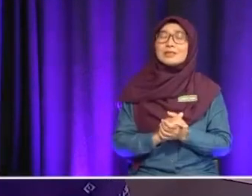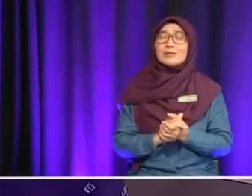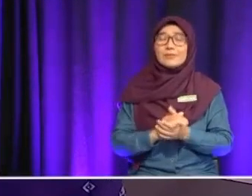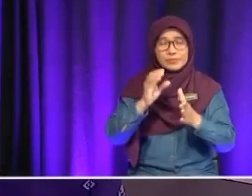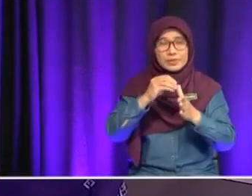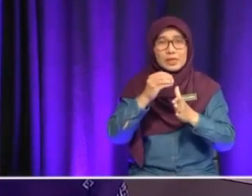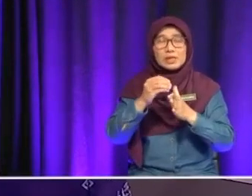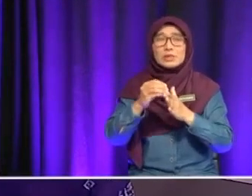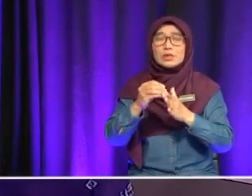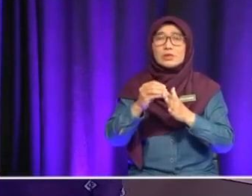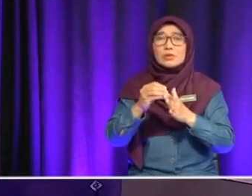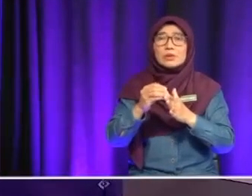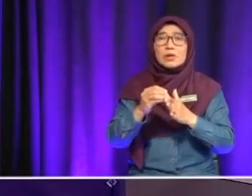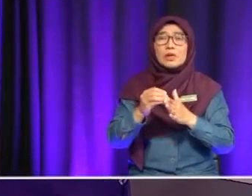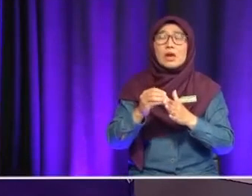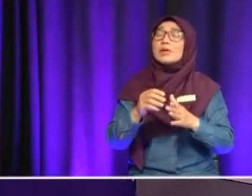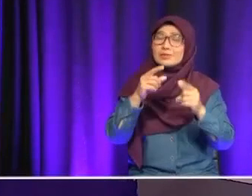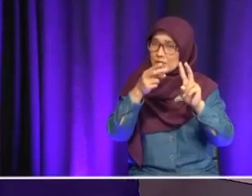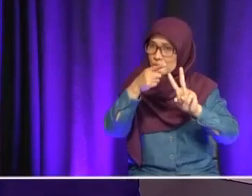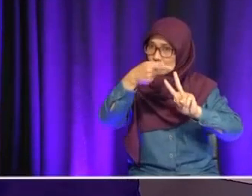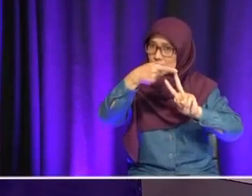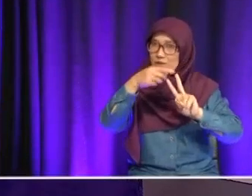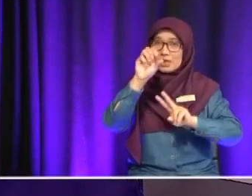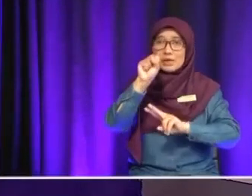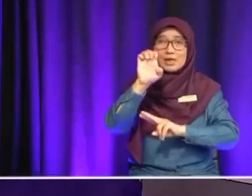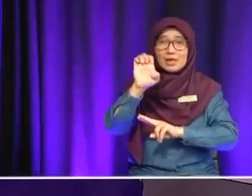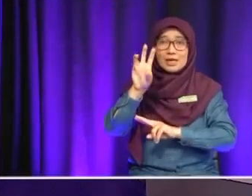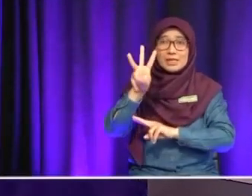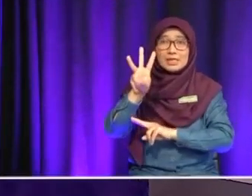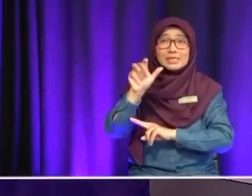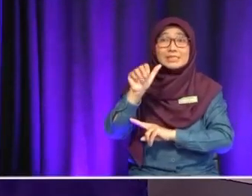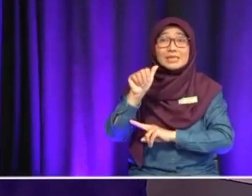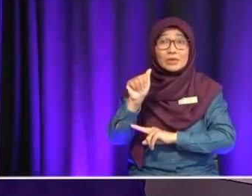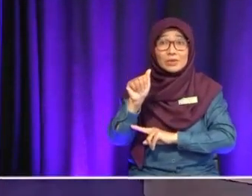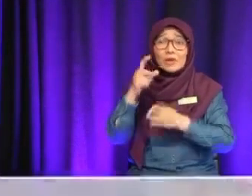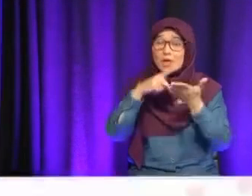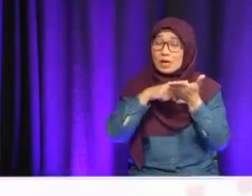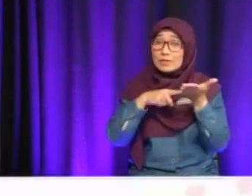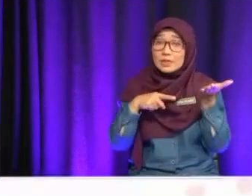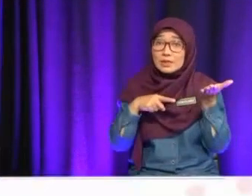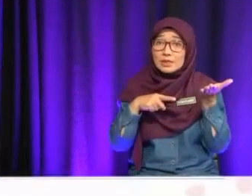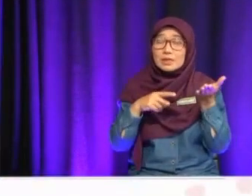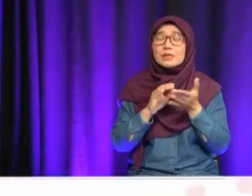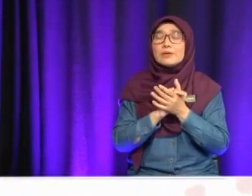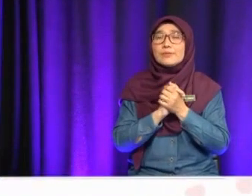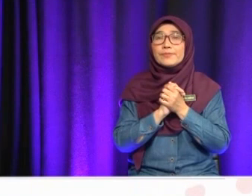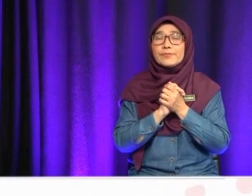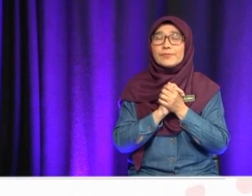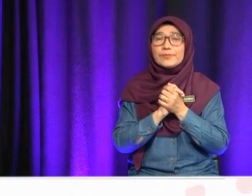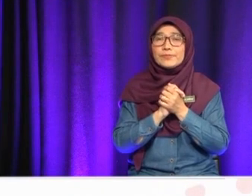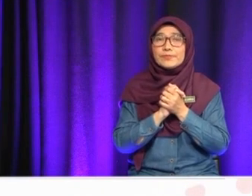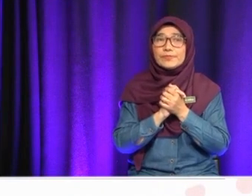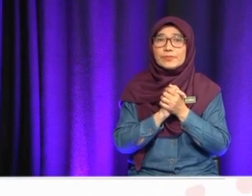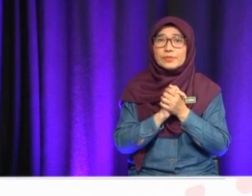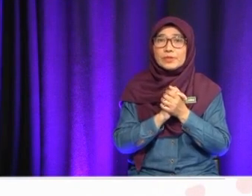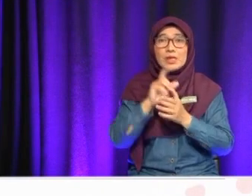Ataupun sewa, yang kedua adalah sewa, al-ijarah. Apakah itu al-ijarah? Al-ijarah adalah